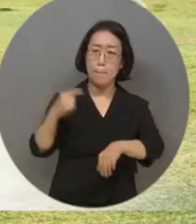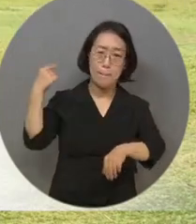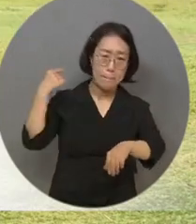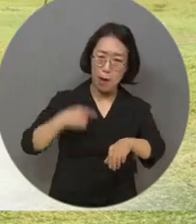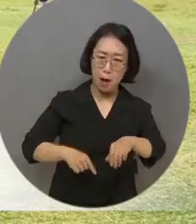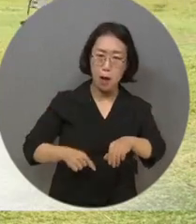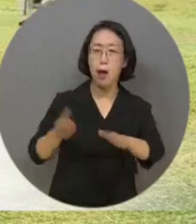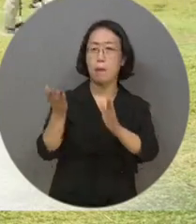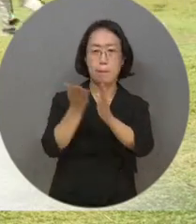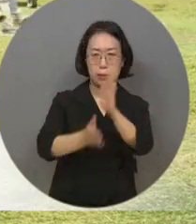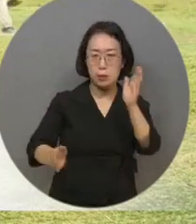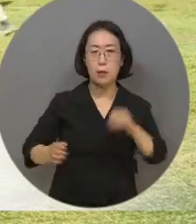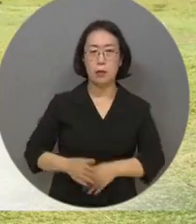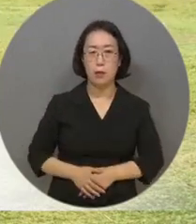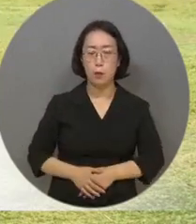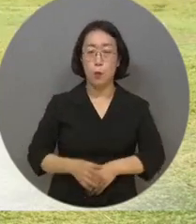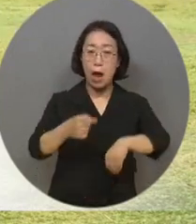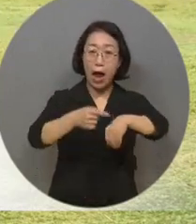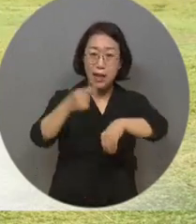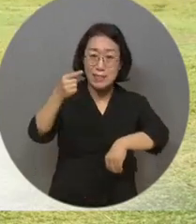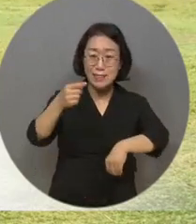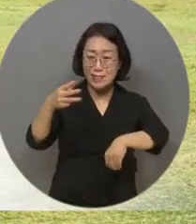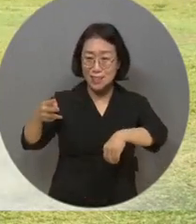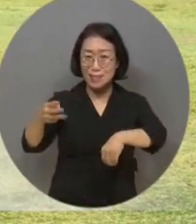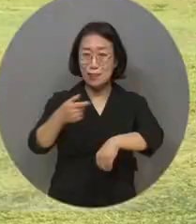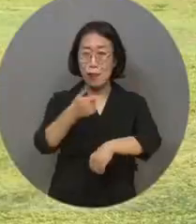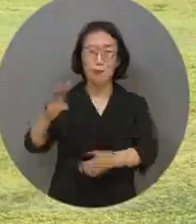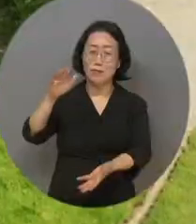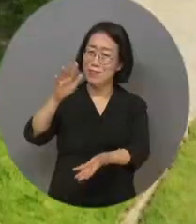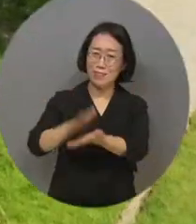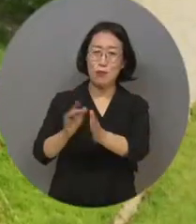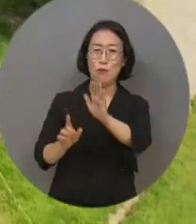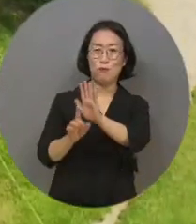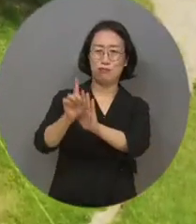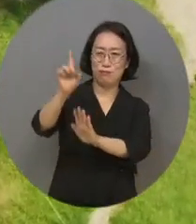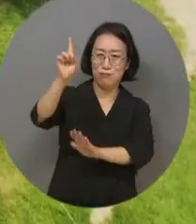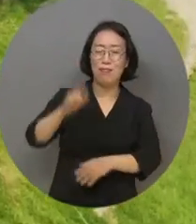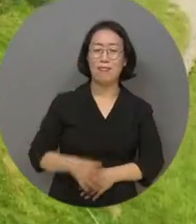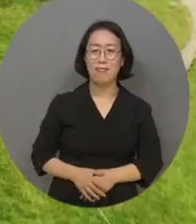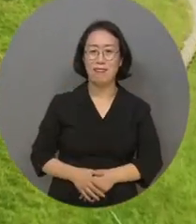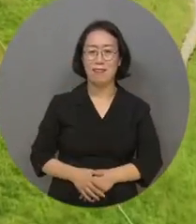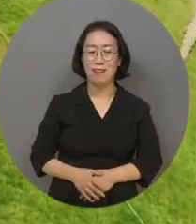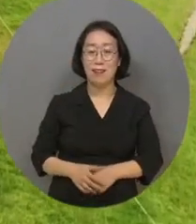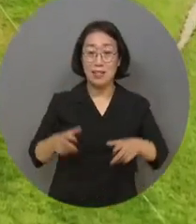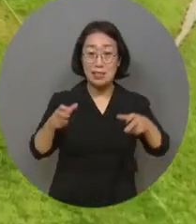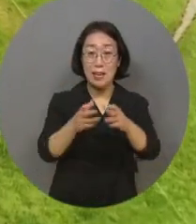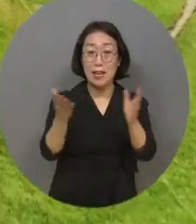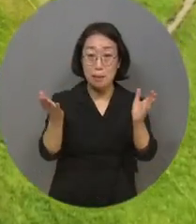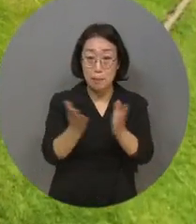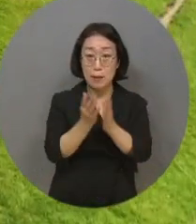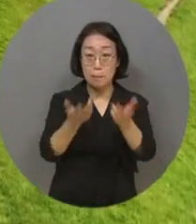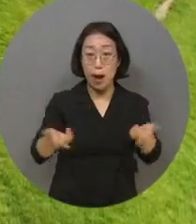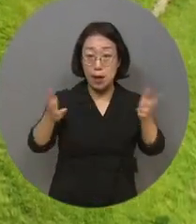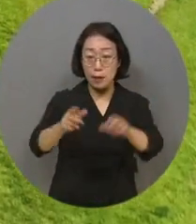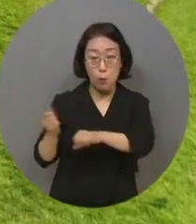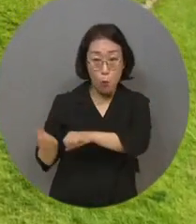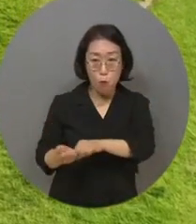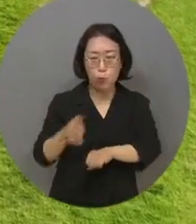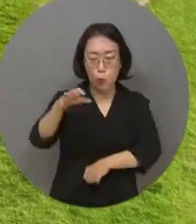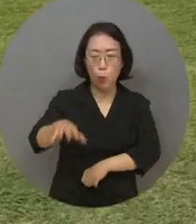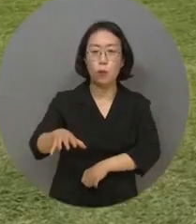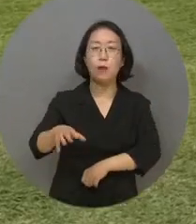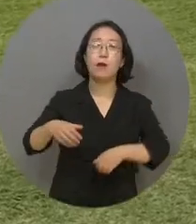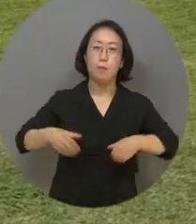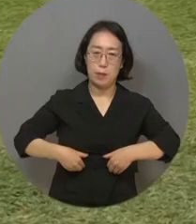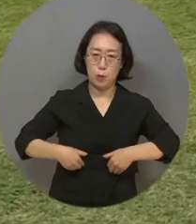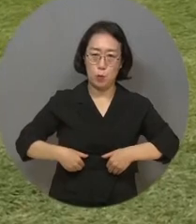시간이 또 딸리고 한심도 3시까지 너무 뜨거워요 장애인 전용 파크골프장이 필요하다는 목소리도 나오고 있는